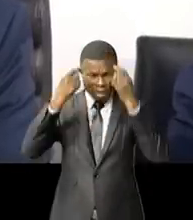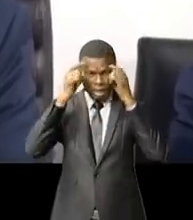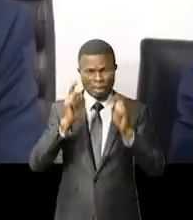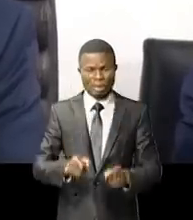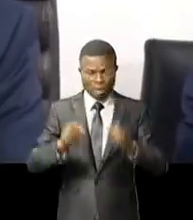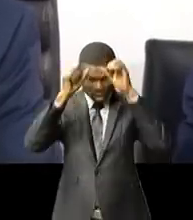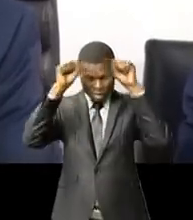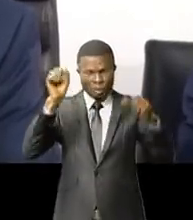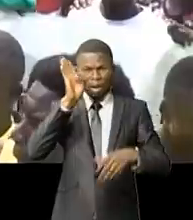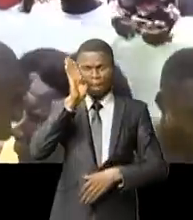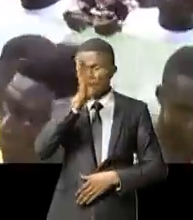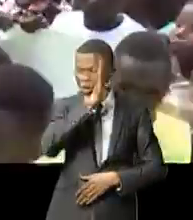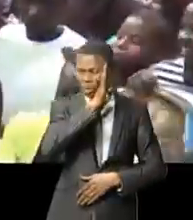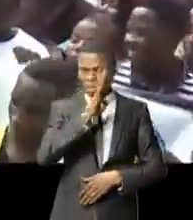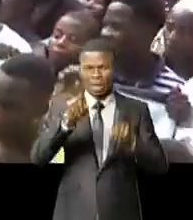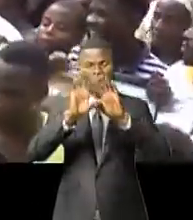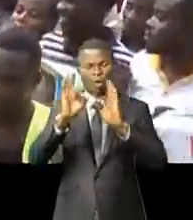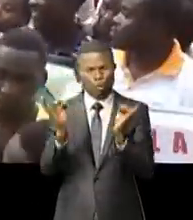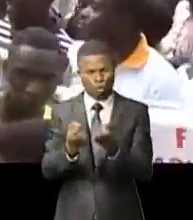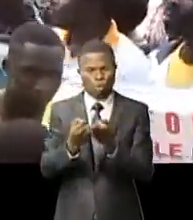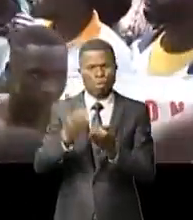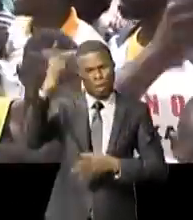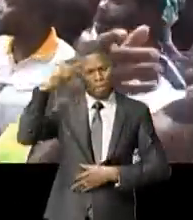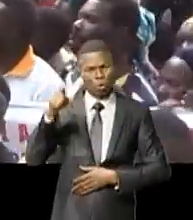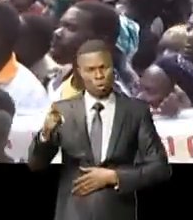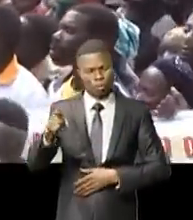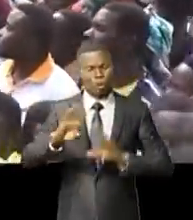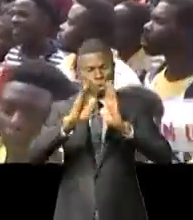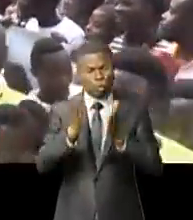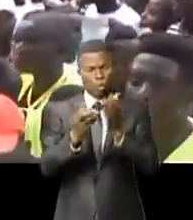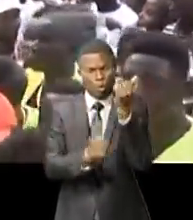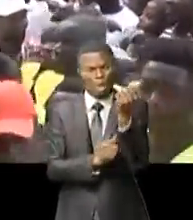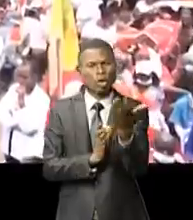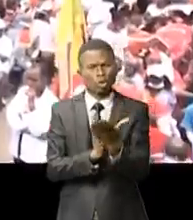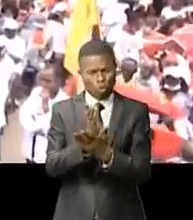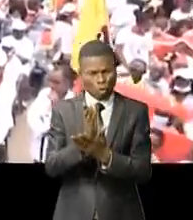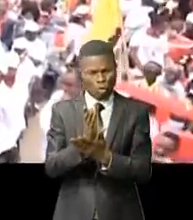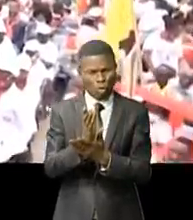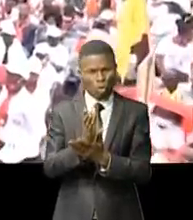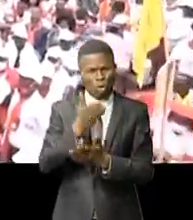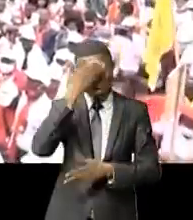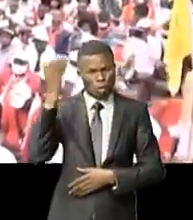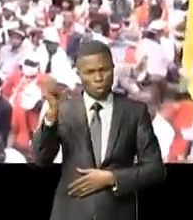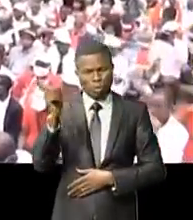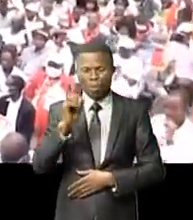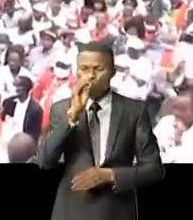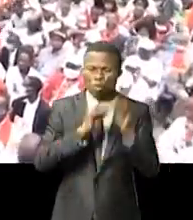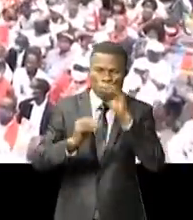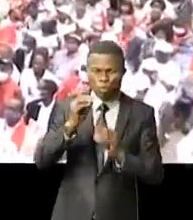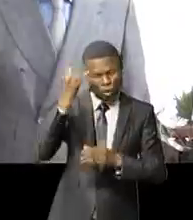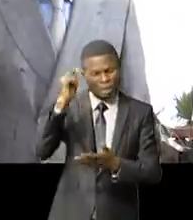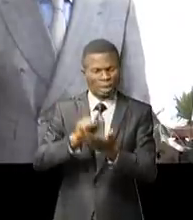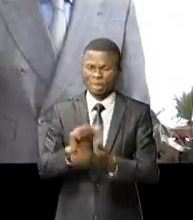du président Baati et de sa famille politique. Tout homme sérieux ne peut jamais critiquer cette